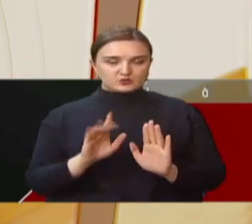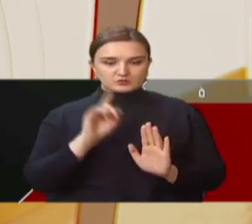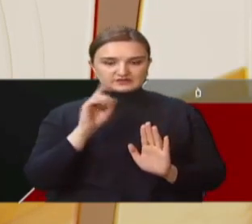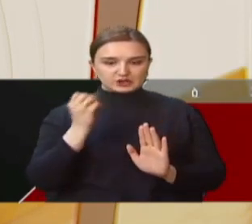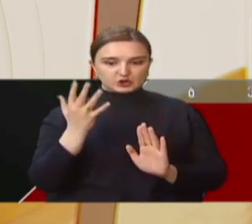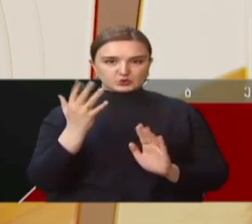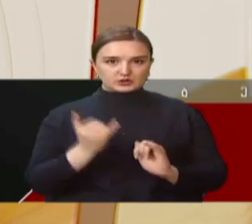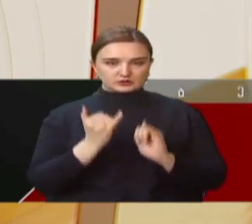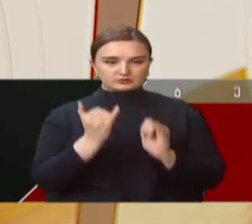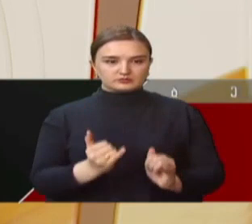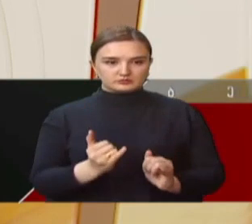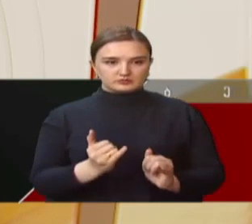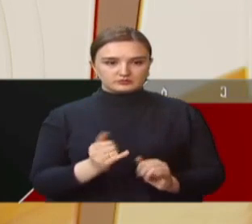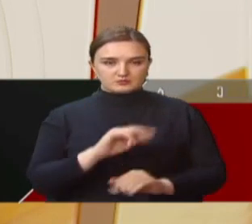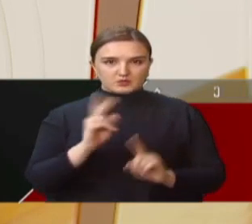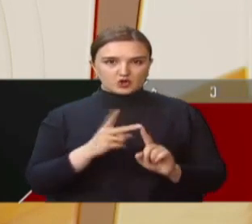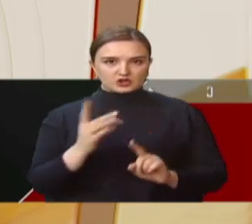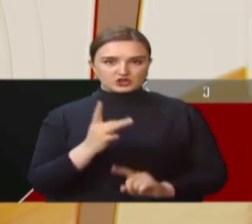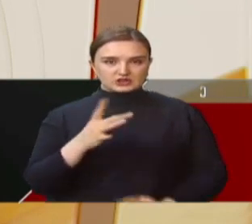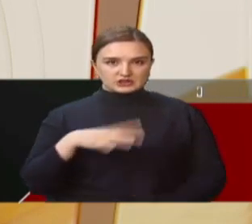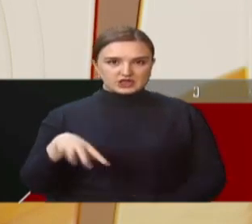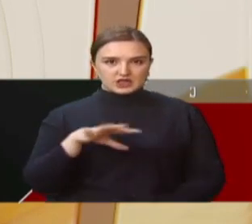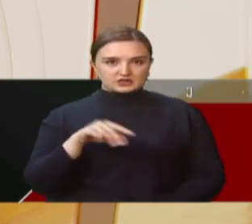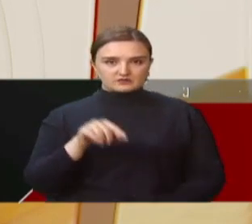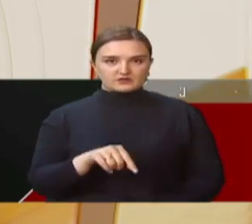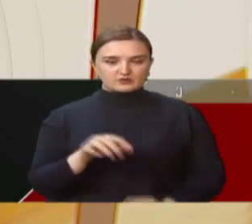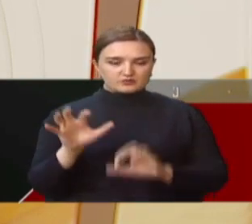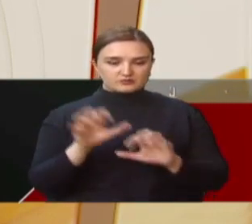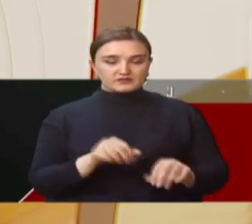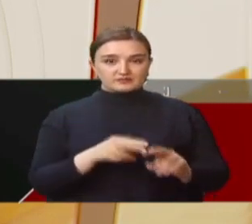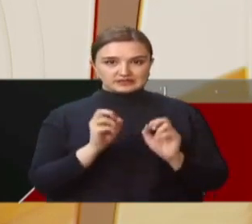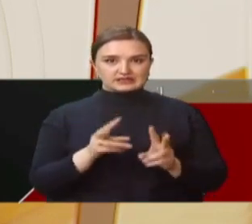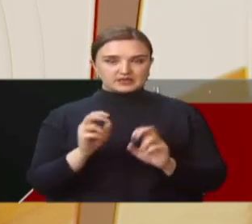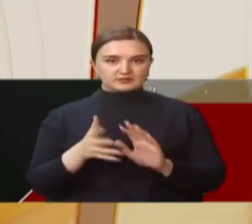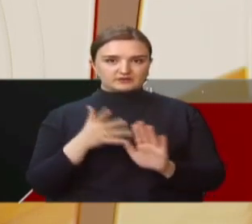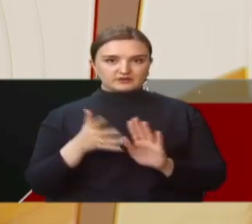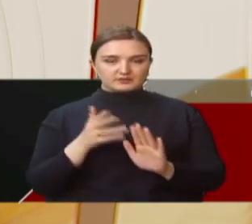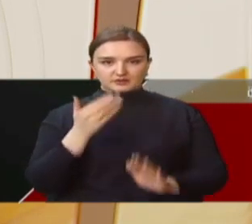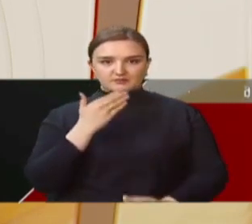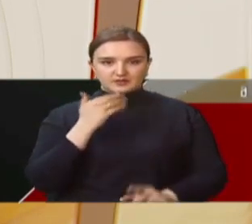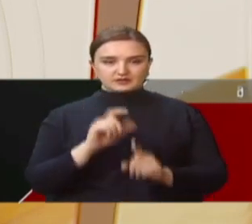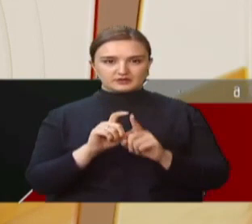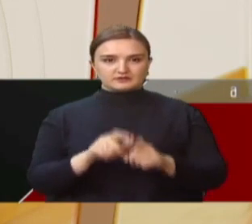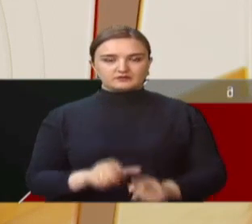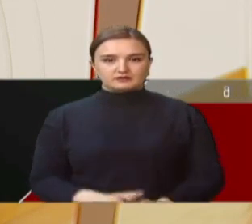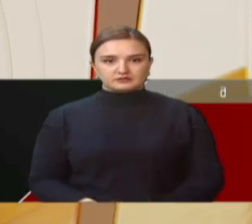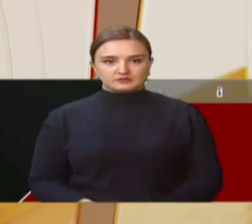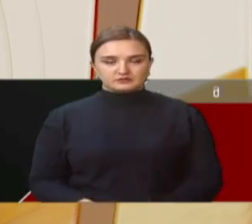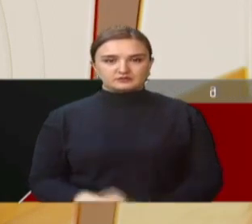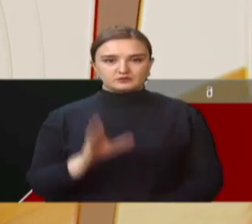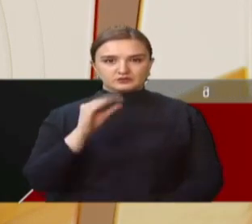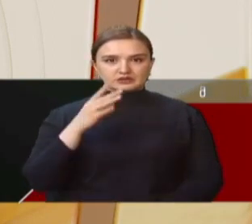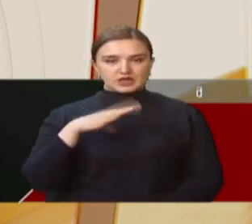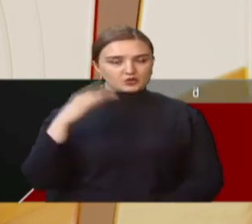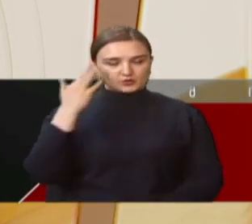წვანე შუქი აუნთეს ხელმეორედ საქართველოს შემოსაჭერად ამ საფრთხეებსაც ვიაზრებ და მარტივად ვიტყვი პროპაგანდაზე როცა